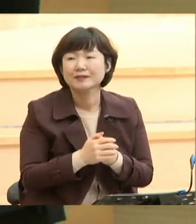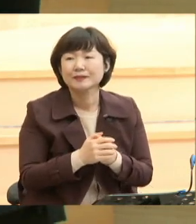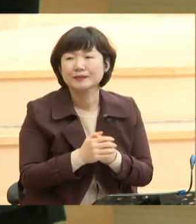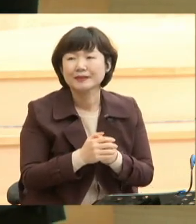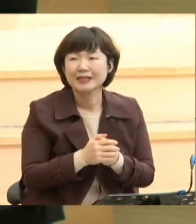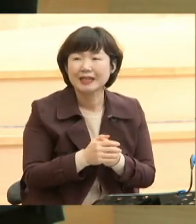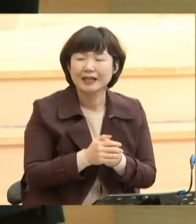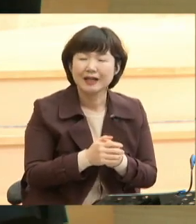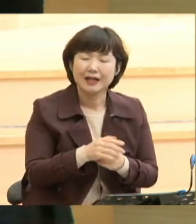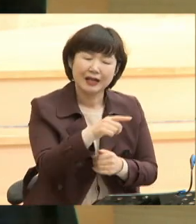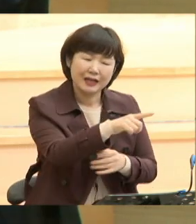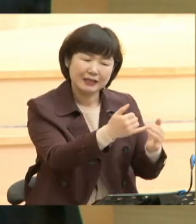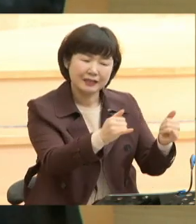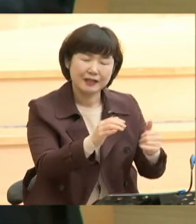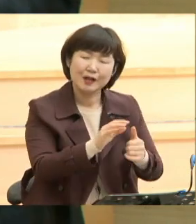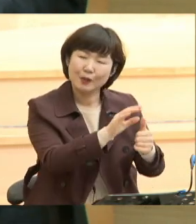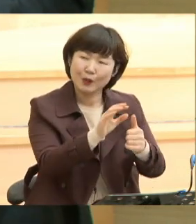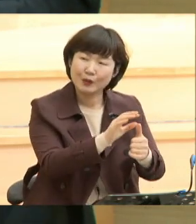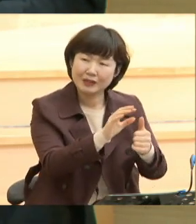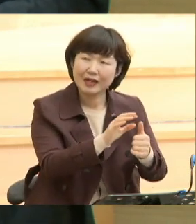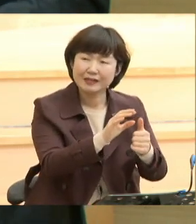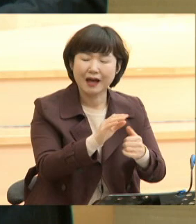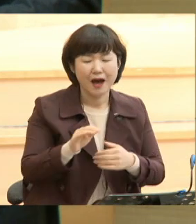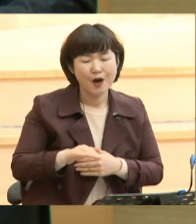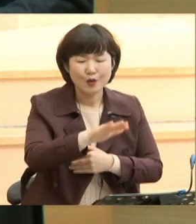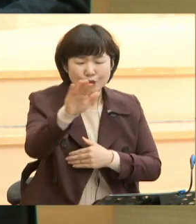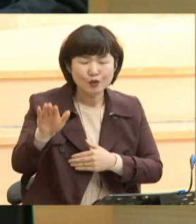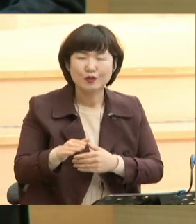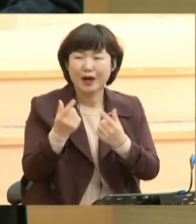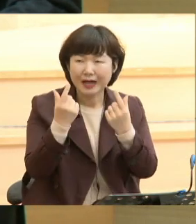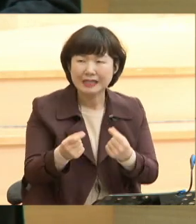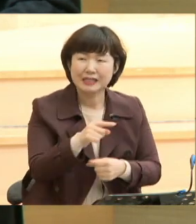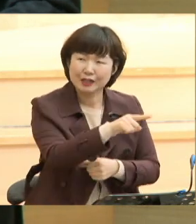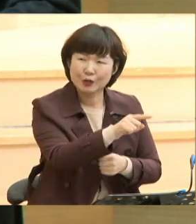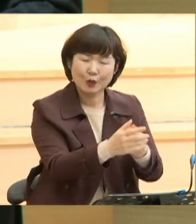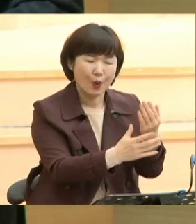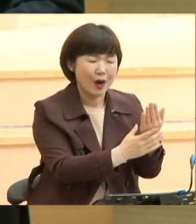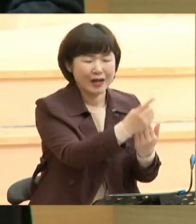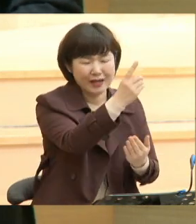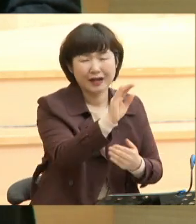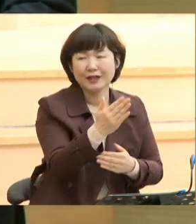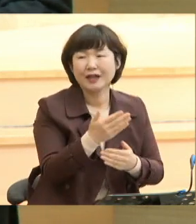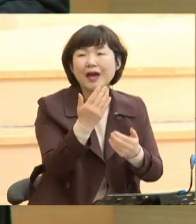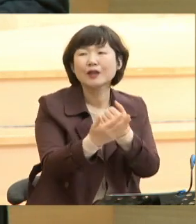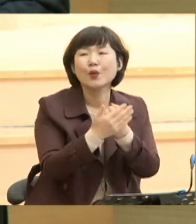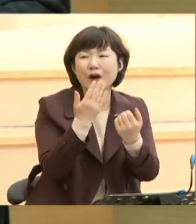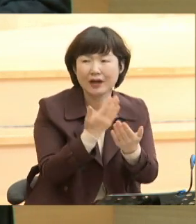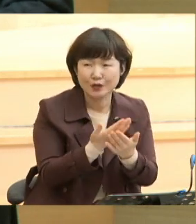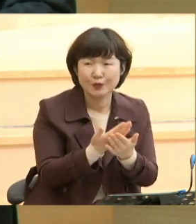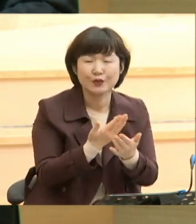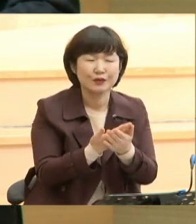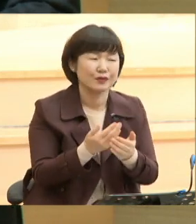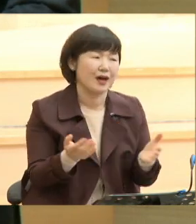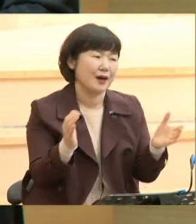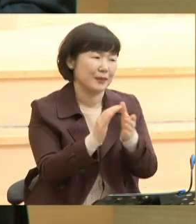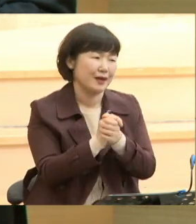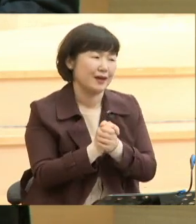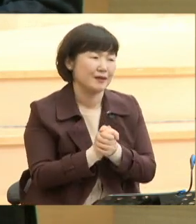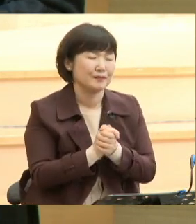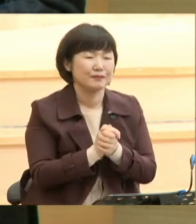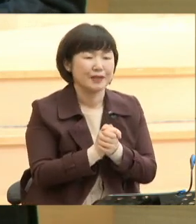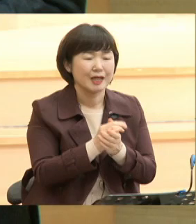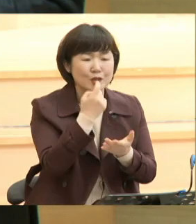다시 자 리를 보존 와서 우리와 같이 그들도 하나가 되게 하옵소서 아 맹 쉽게 표현한